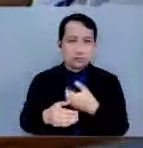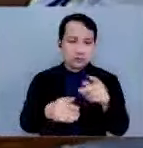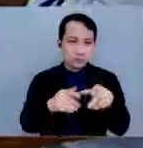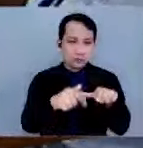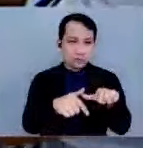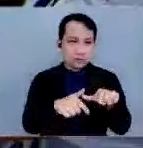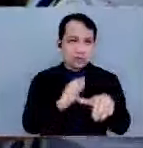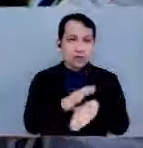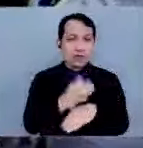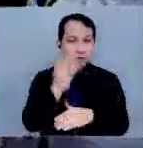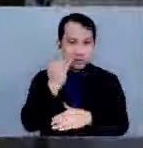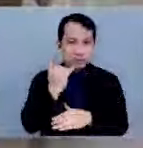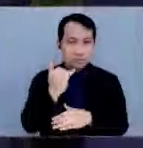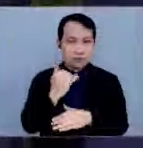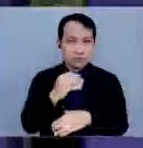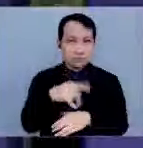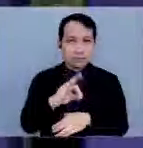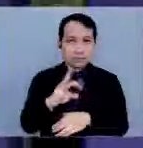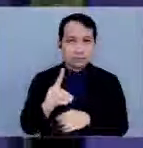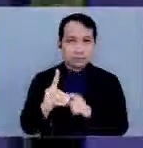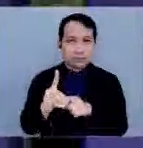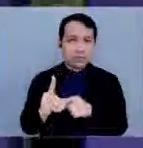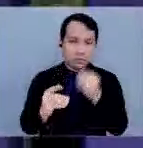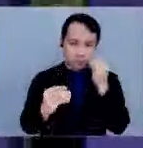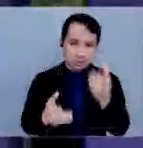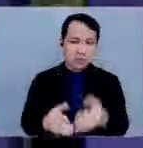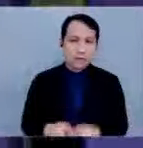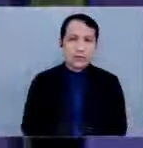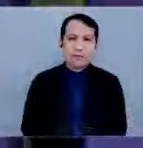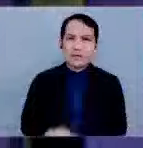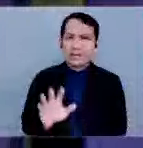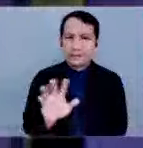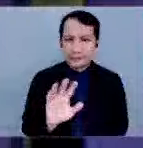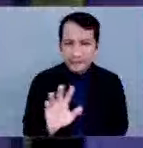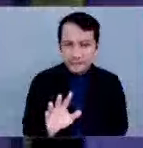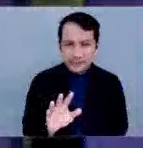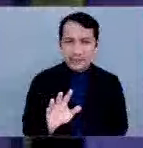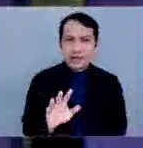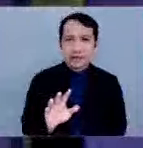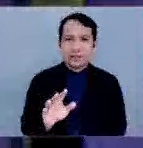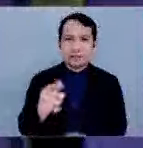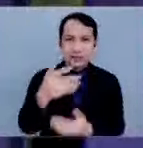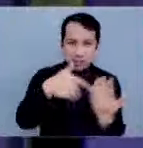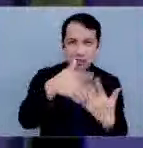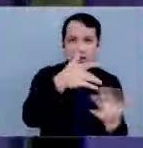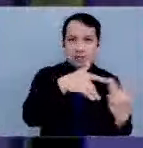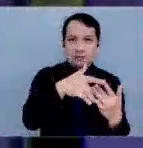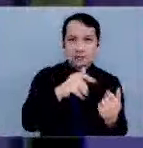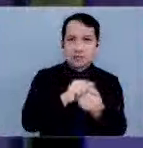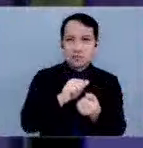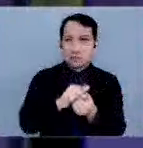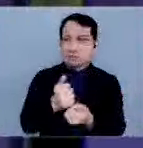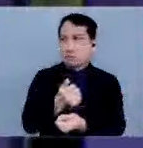disability o mga PWD. Hindi na nila kinakailang makihalubilo, sumama sa nakararami para kahit paano